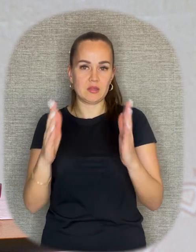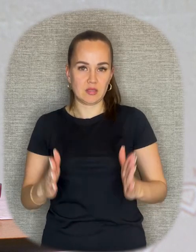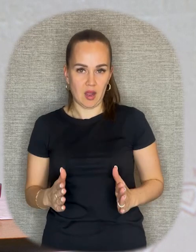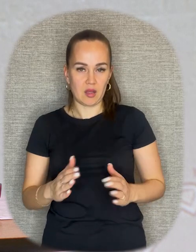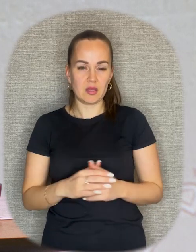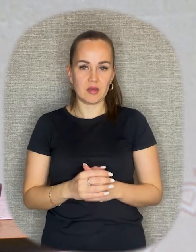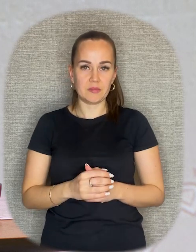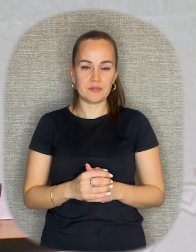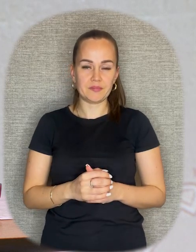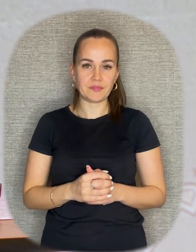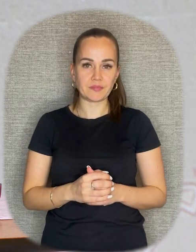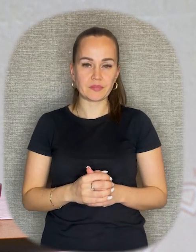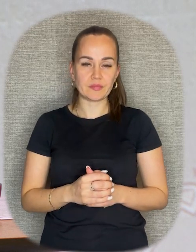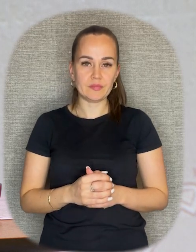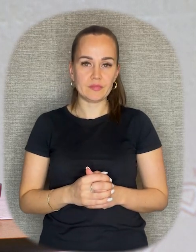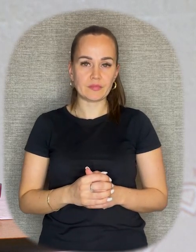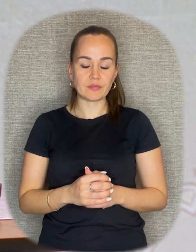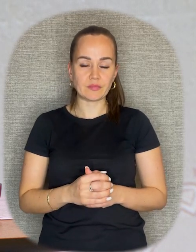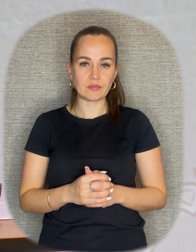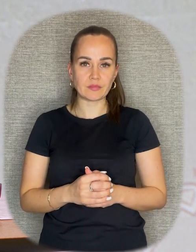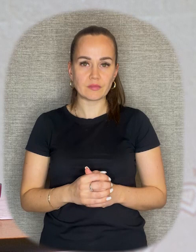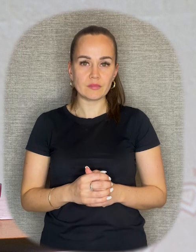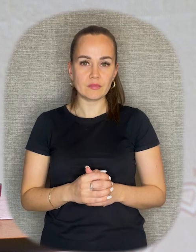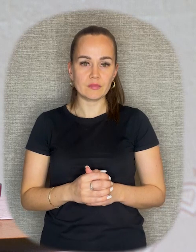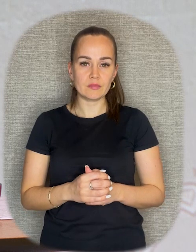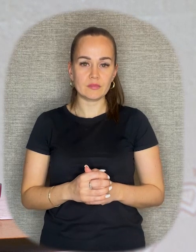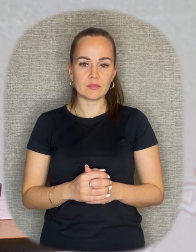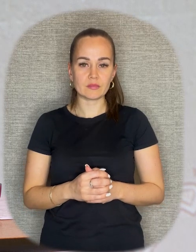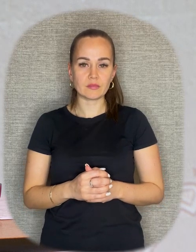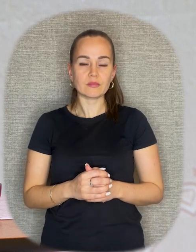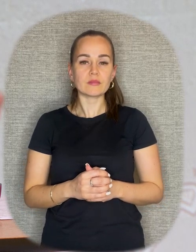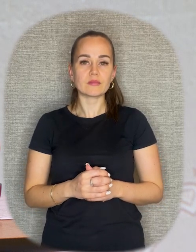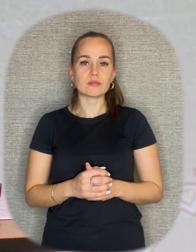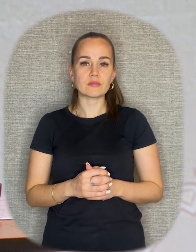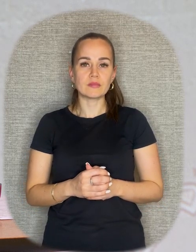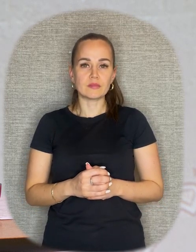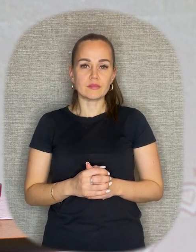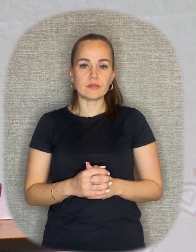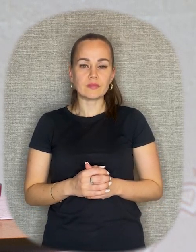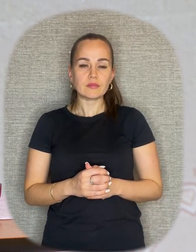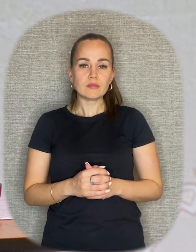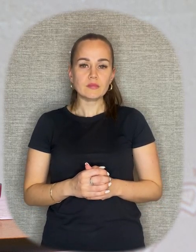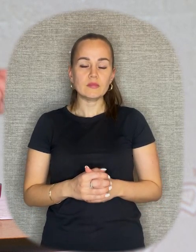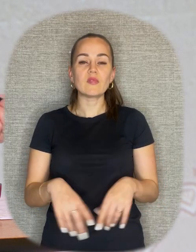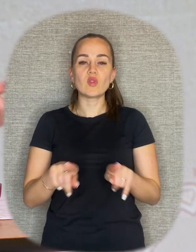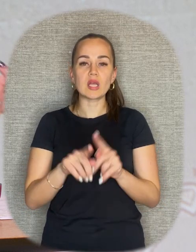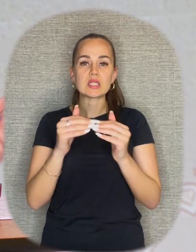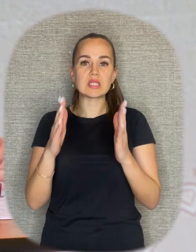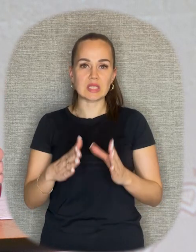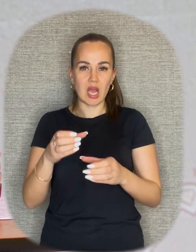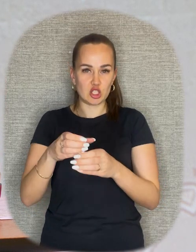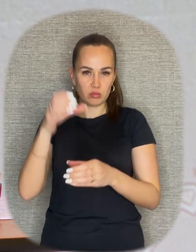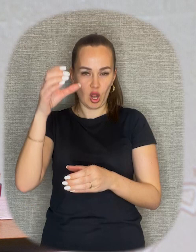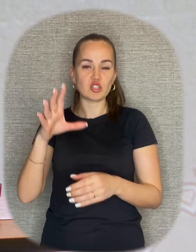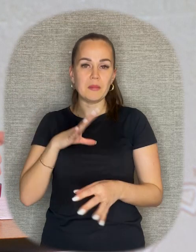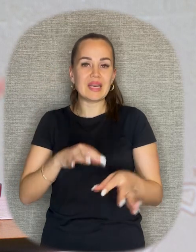служила Да по сути репликой зданий Ну собственно Почему реплика здания были Хотя они были запроектированы на том же